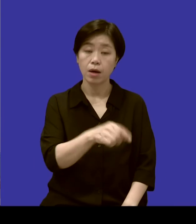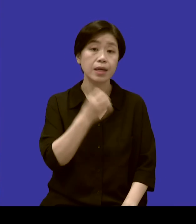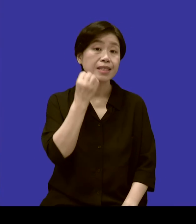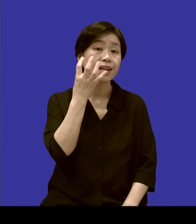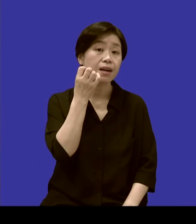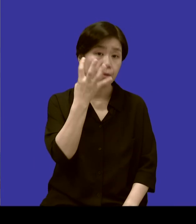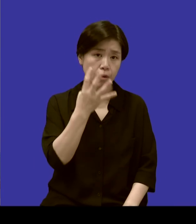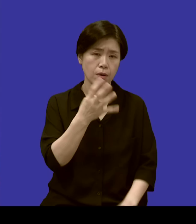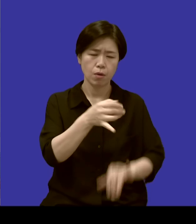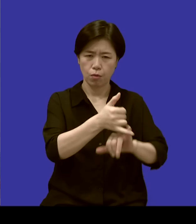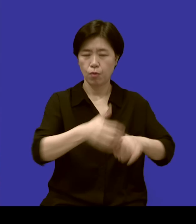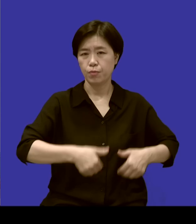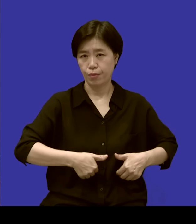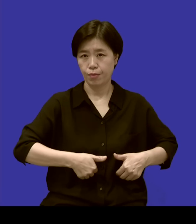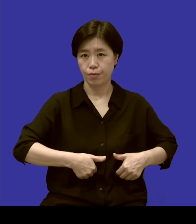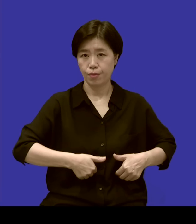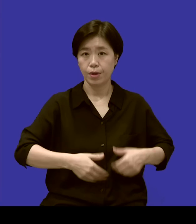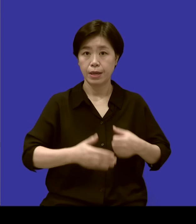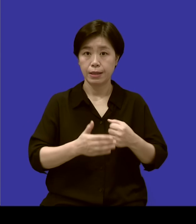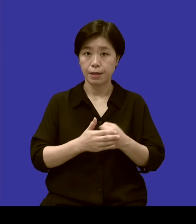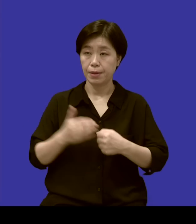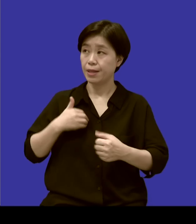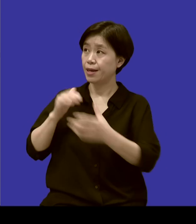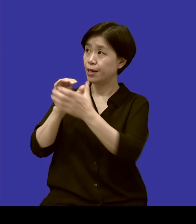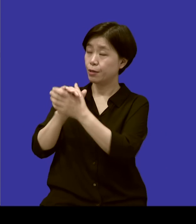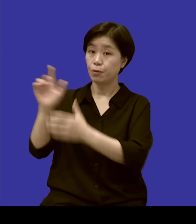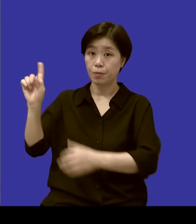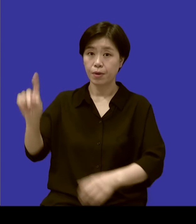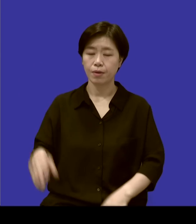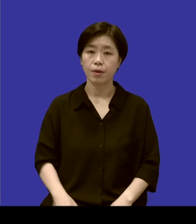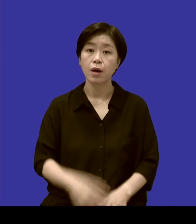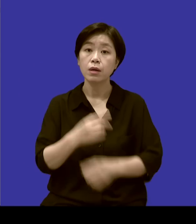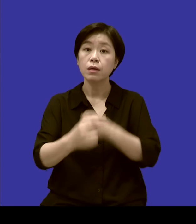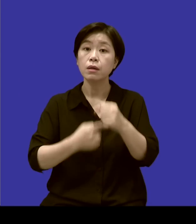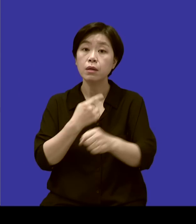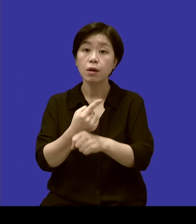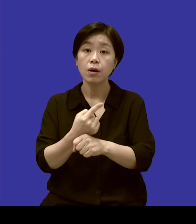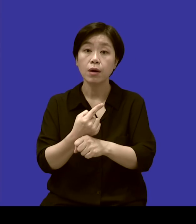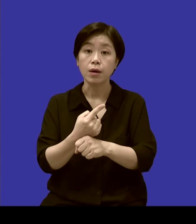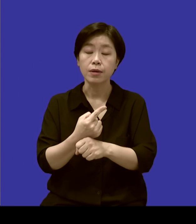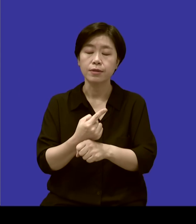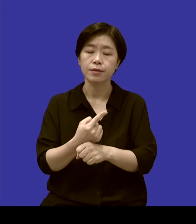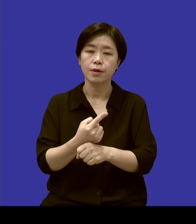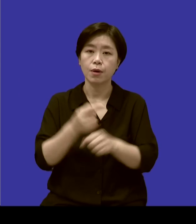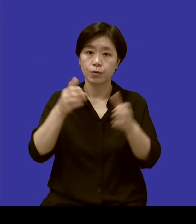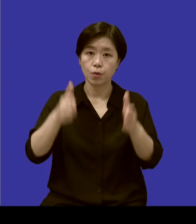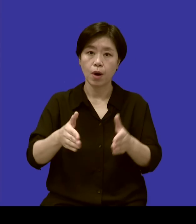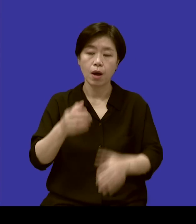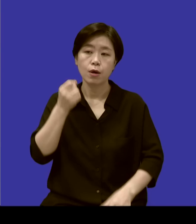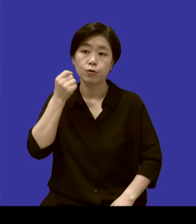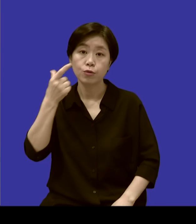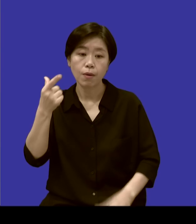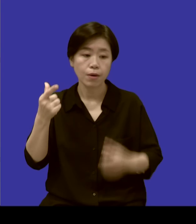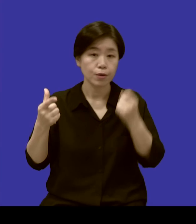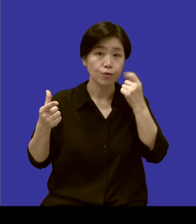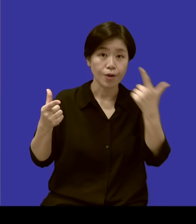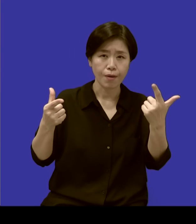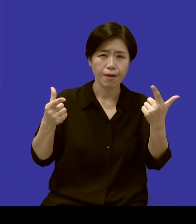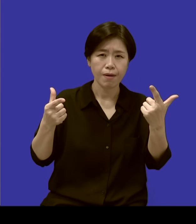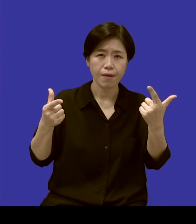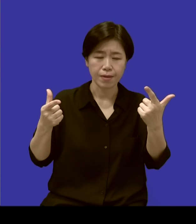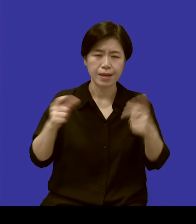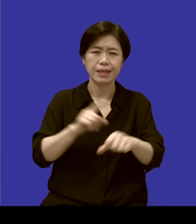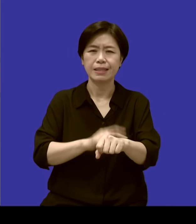수는 없잖아요. 그래서 시간을 1년이 12달인데 6개월은 드라마를 찍어야 해서 돈도 벌어야